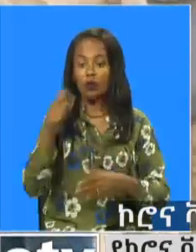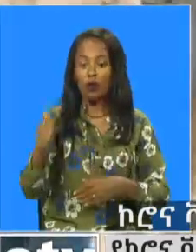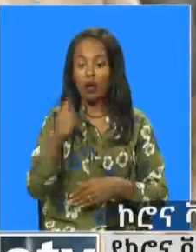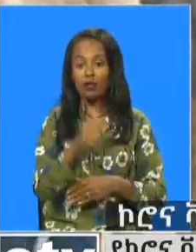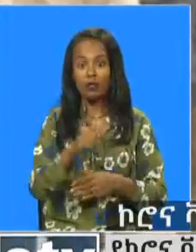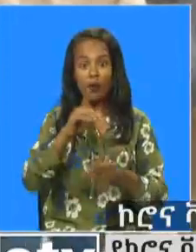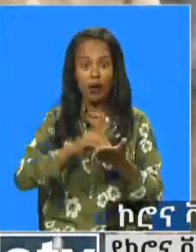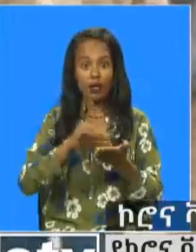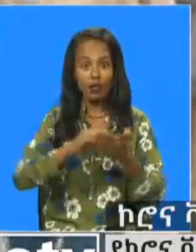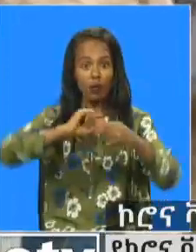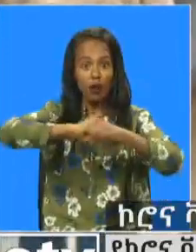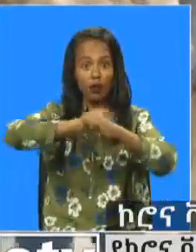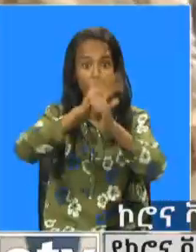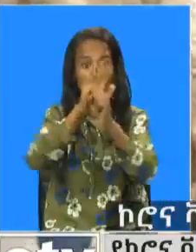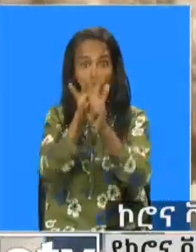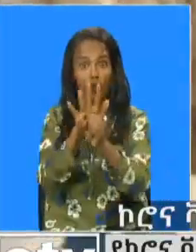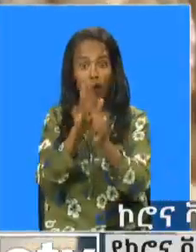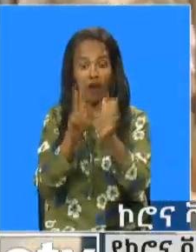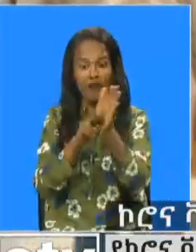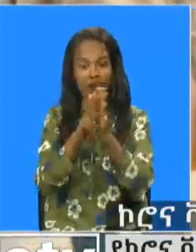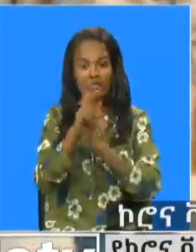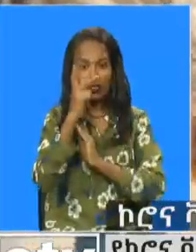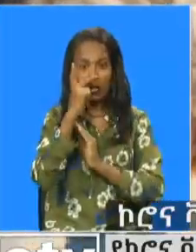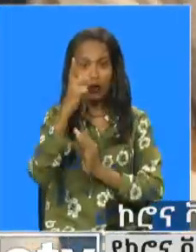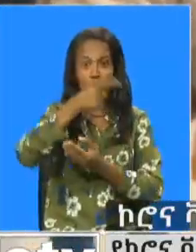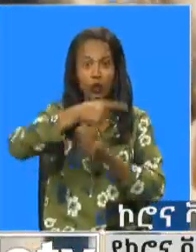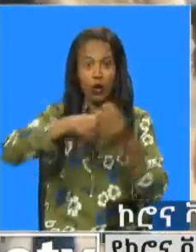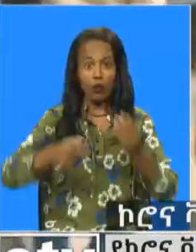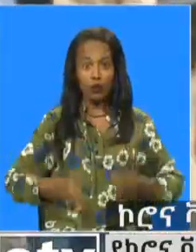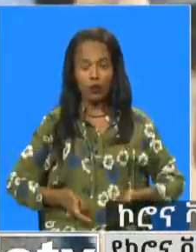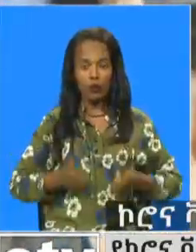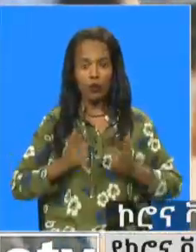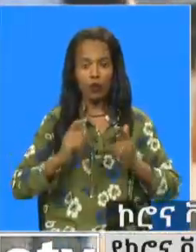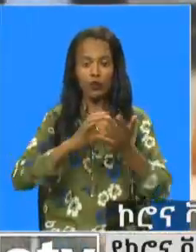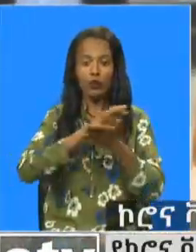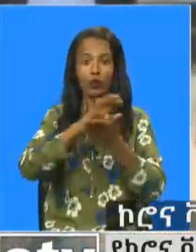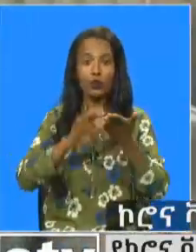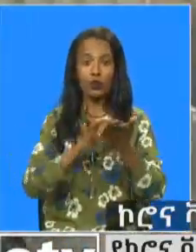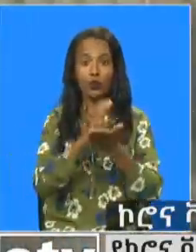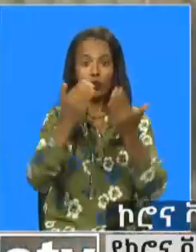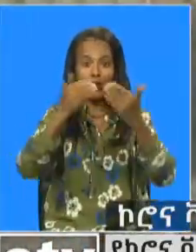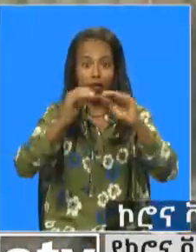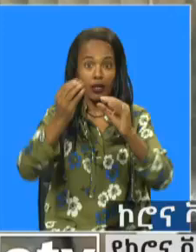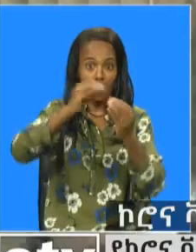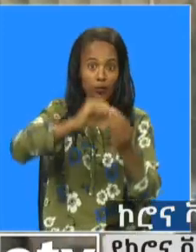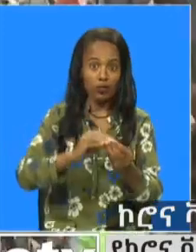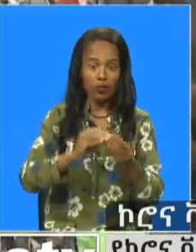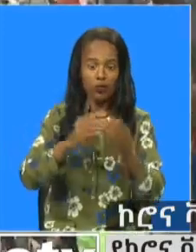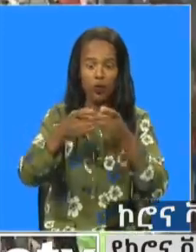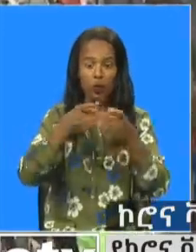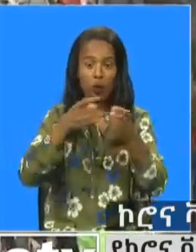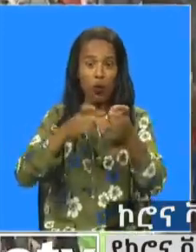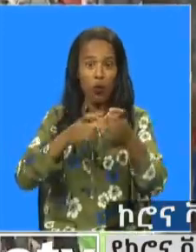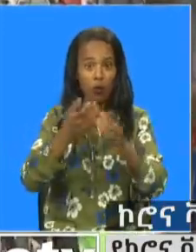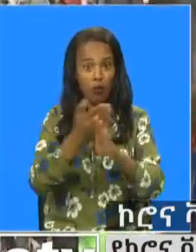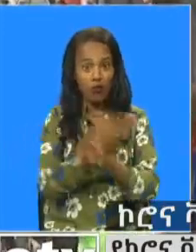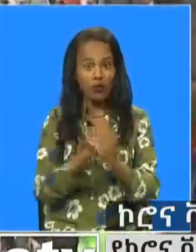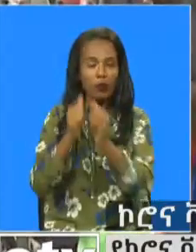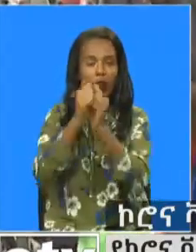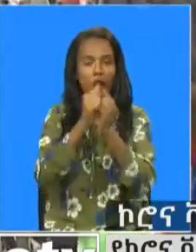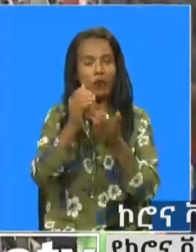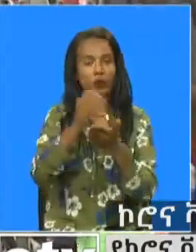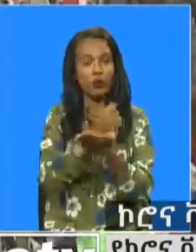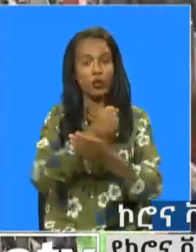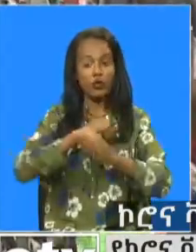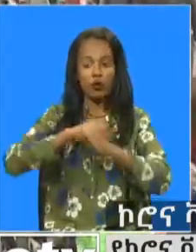አበባ ከተማ የኮሮና ቫይረስ ወረርሽኝ ጎልቶ የታየባቸው አካባቢዎች በመኖራቸው የወረርሽኙ ምጣኔ ከመጨመሩና ከመክፋቱ በፊት በጋራ